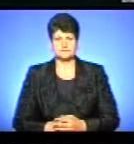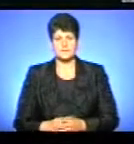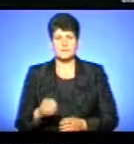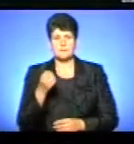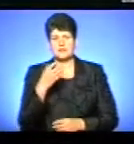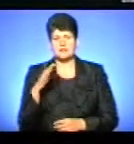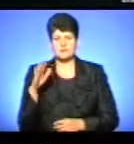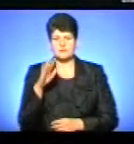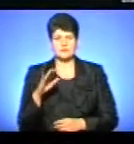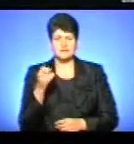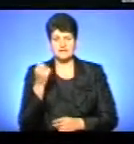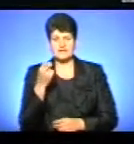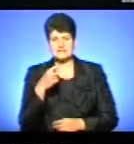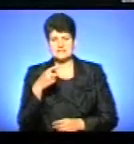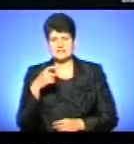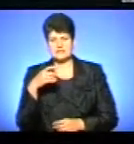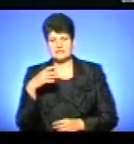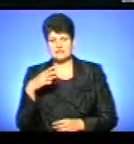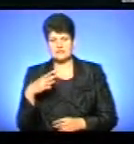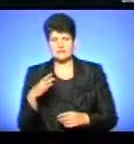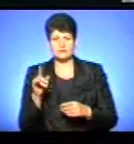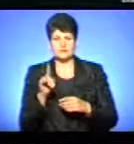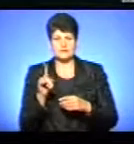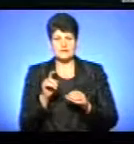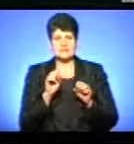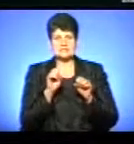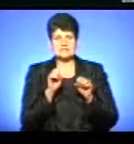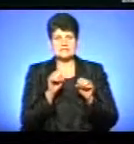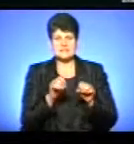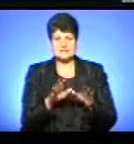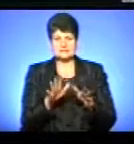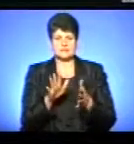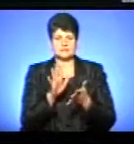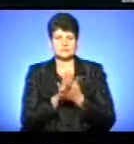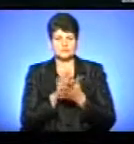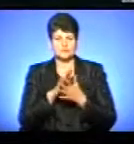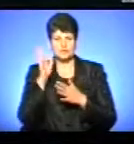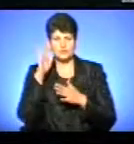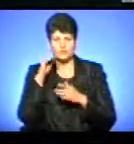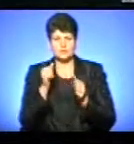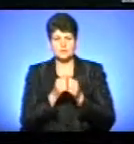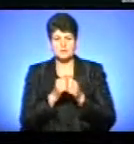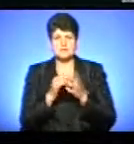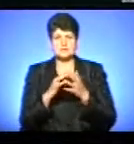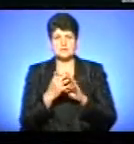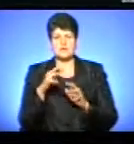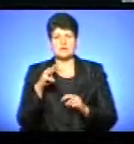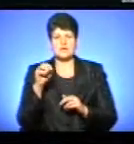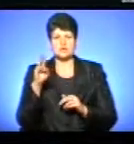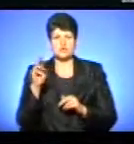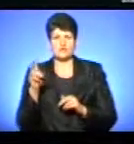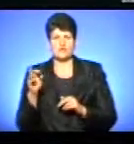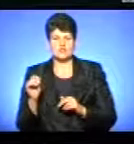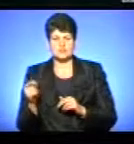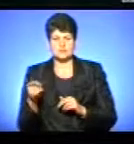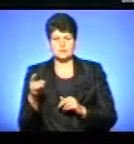15 вересня, 12 хвилин на першу, невідомі особи злили нечистоти у меліоративний рів поблизу села Мишковичі Тернопільського району. Про це